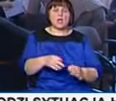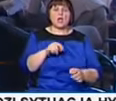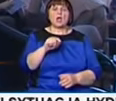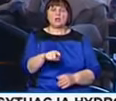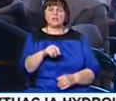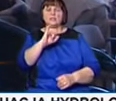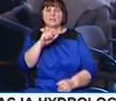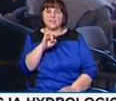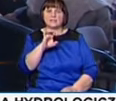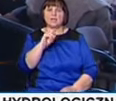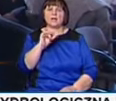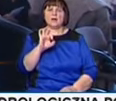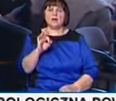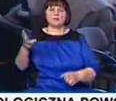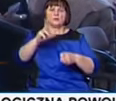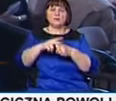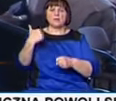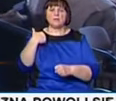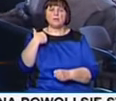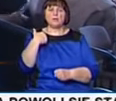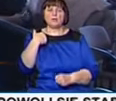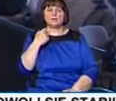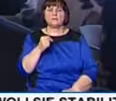Bataszewskiego, który był